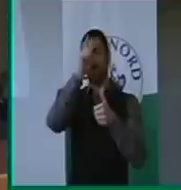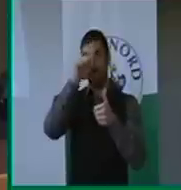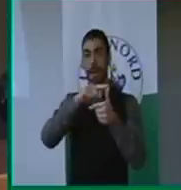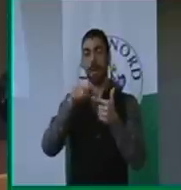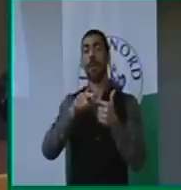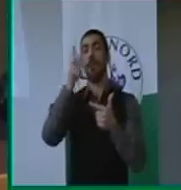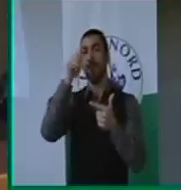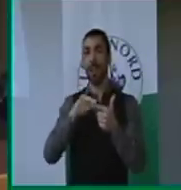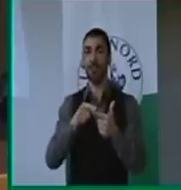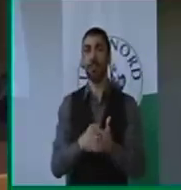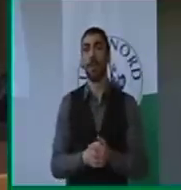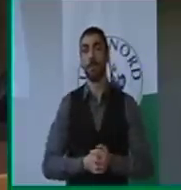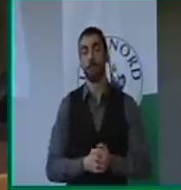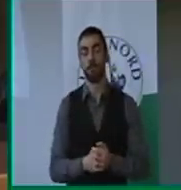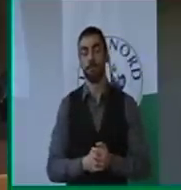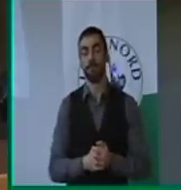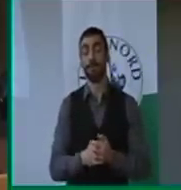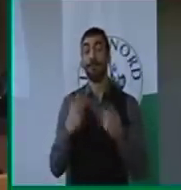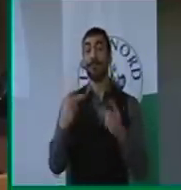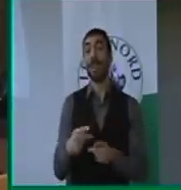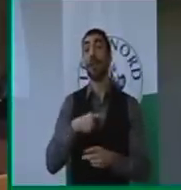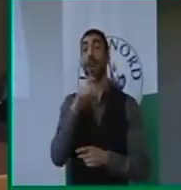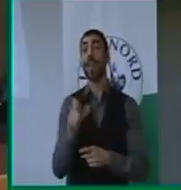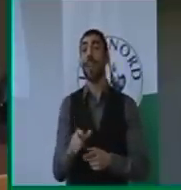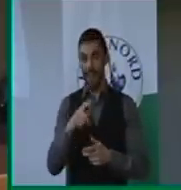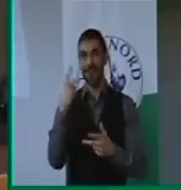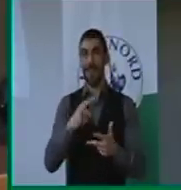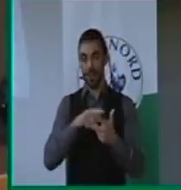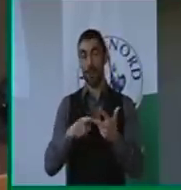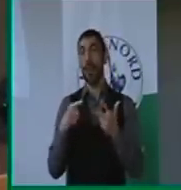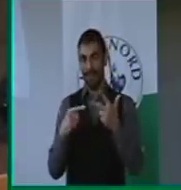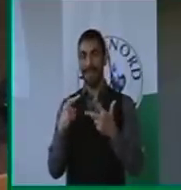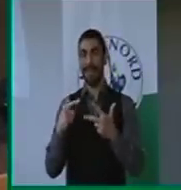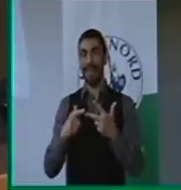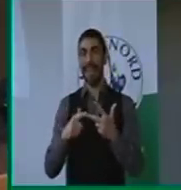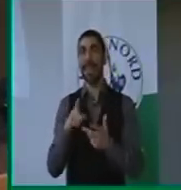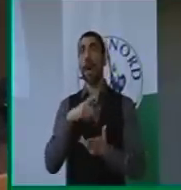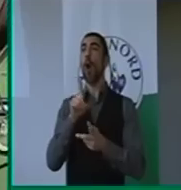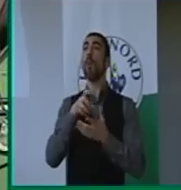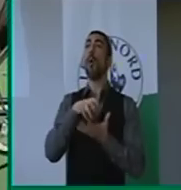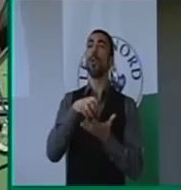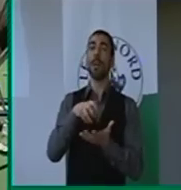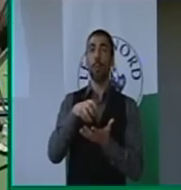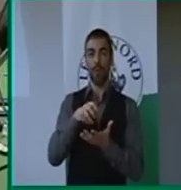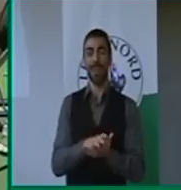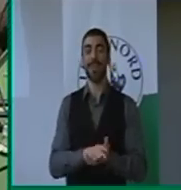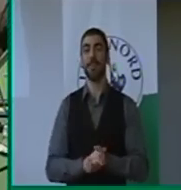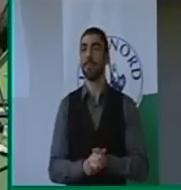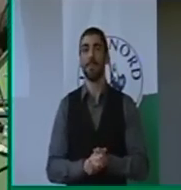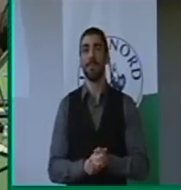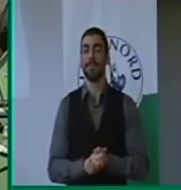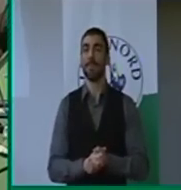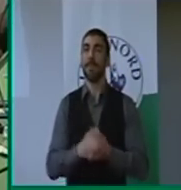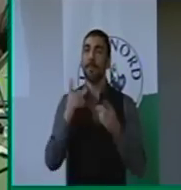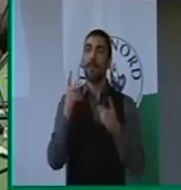Francia però purtroppo l'Italia pur essendo terza come contribuente in termini assoluti non ha